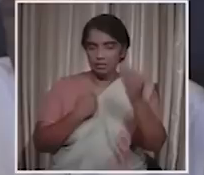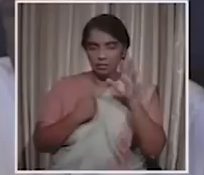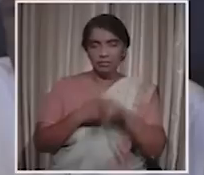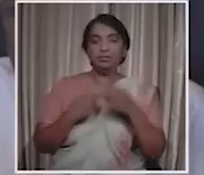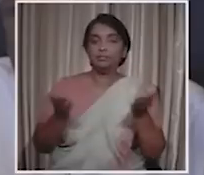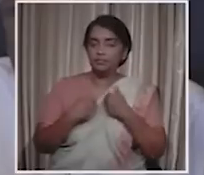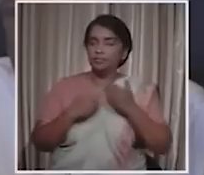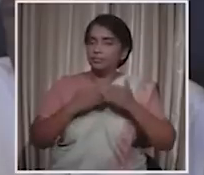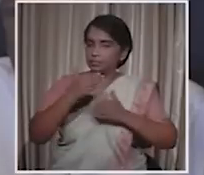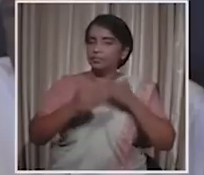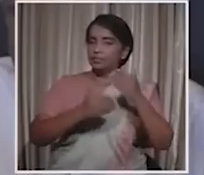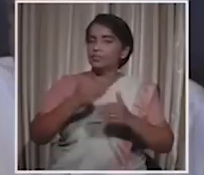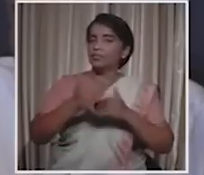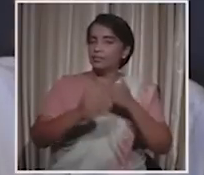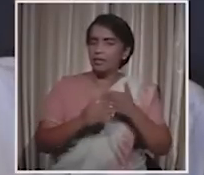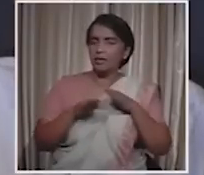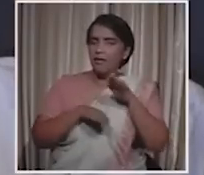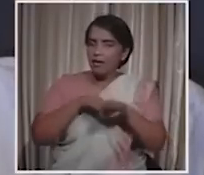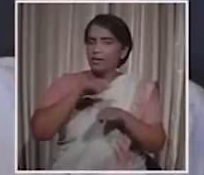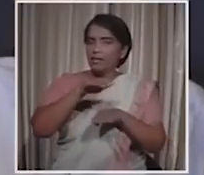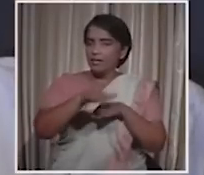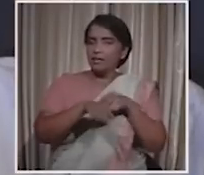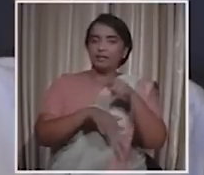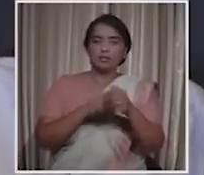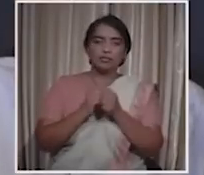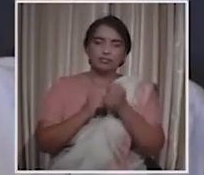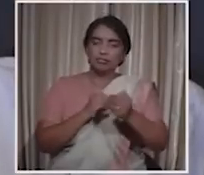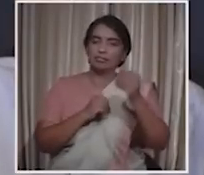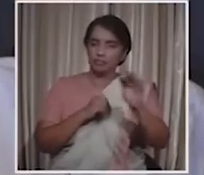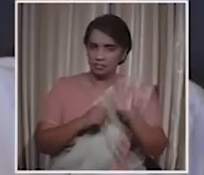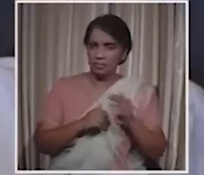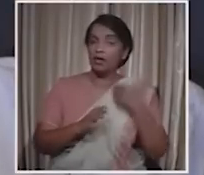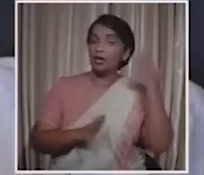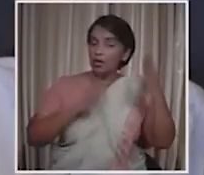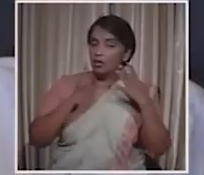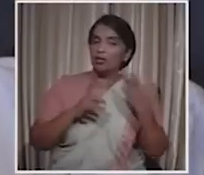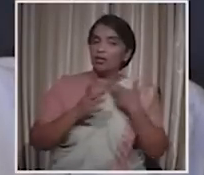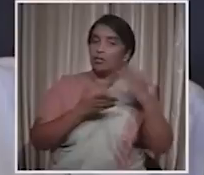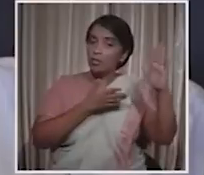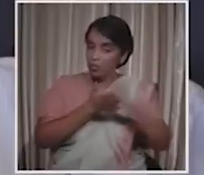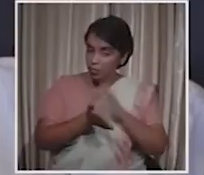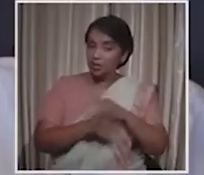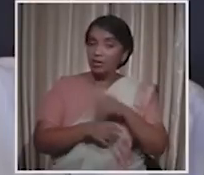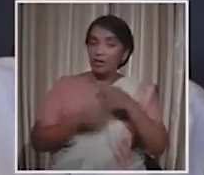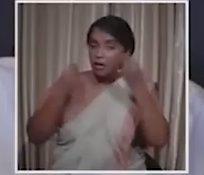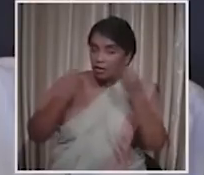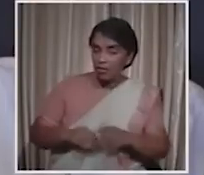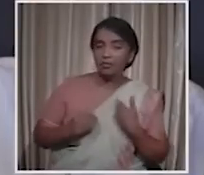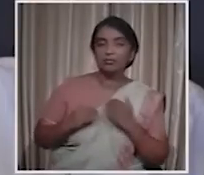අපි පියවරෙන් පියවර, අඩියෙන් අඩිය මේ ගමන ඉදිරියට යමු. ලෝකය අපට උදව් කරන්නේ මේ වැටුණු